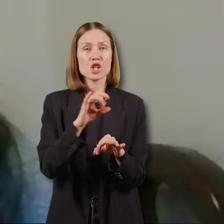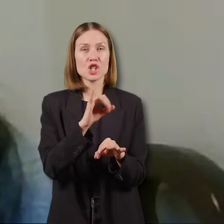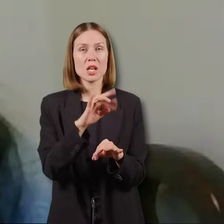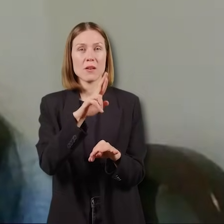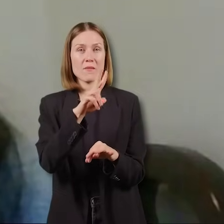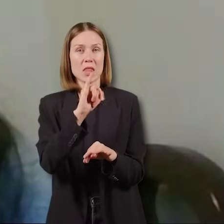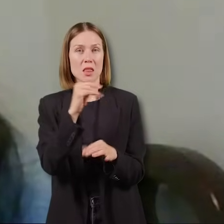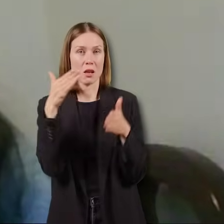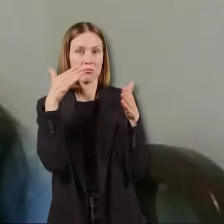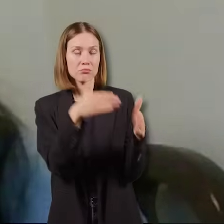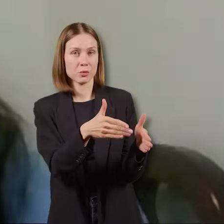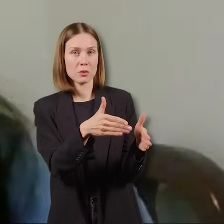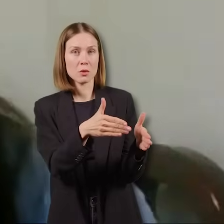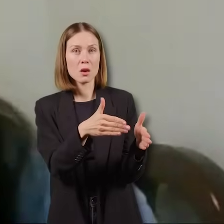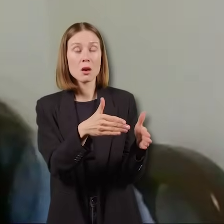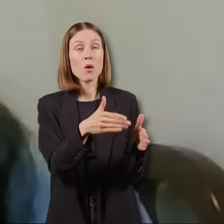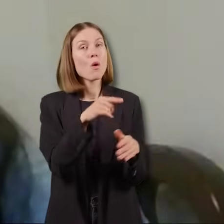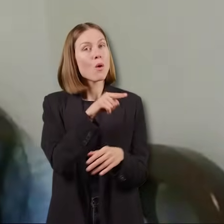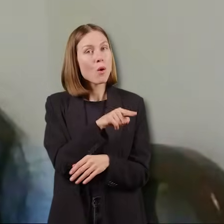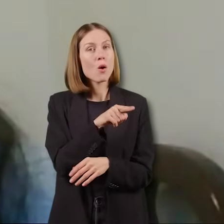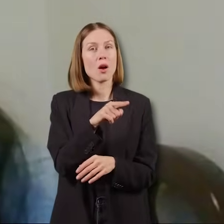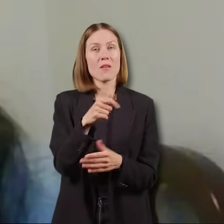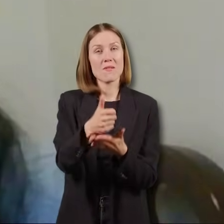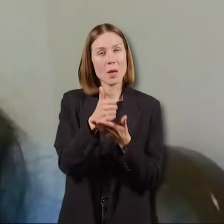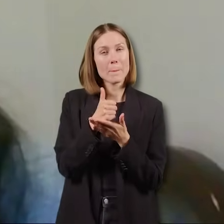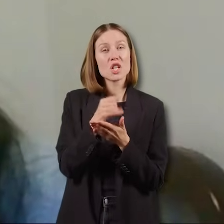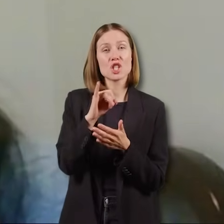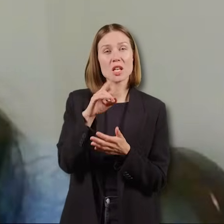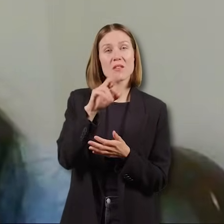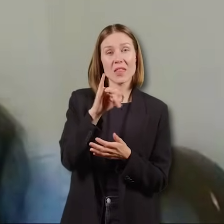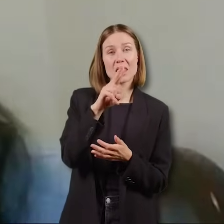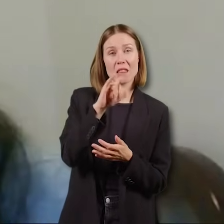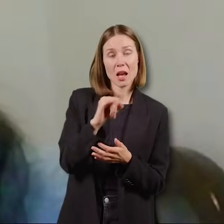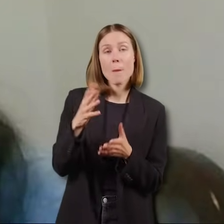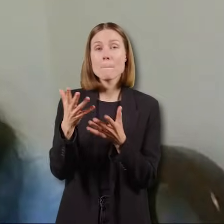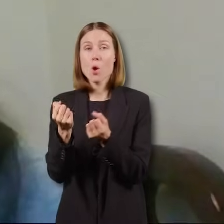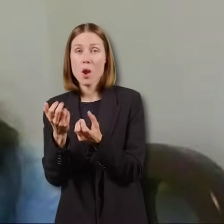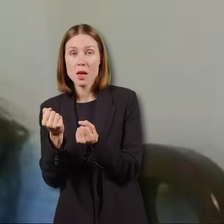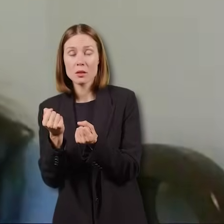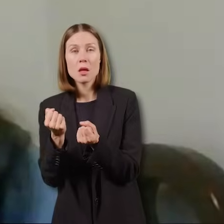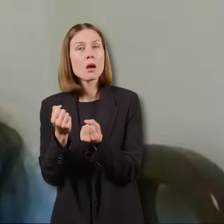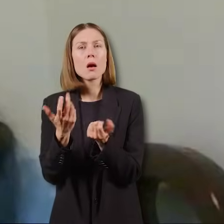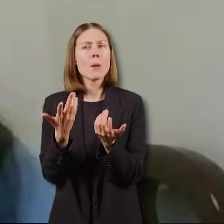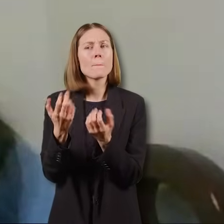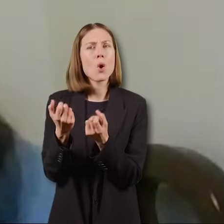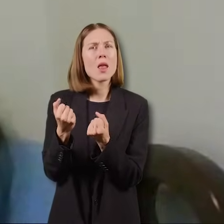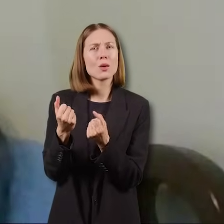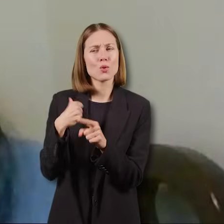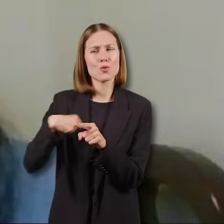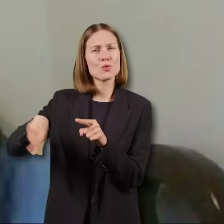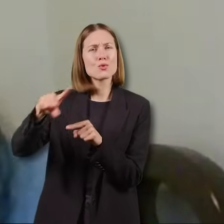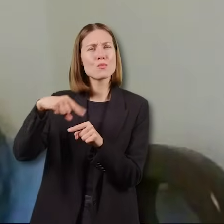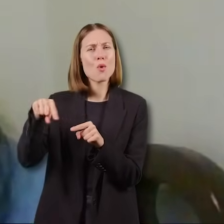iš Širvintus orientuojami, o jūs esat vienmandatininkas Širvintų Molėtų, kur dingo tas Molėtų